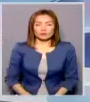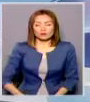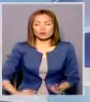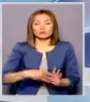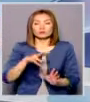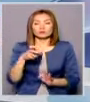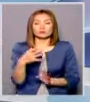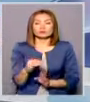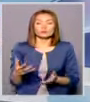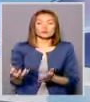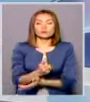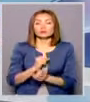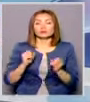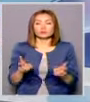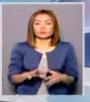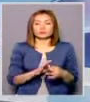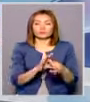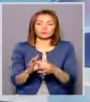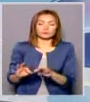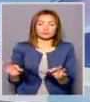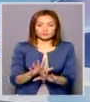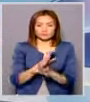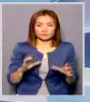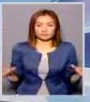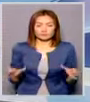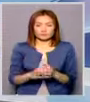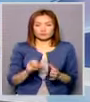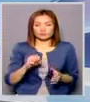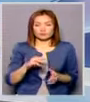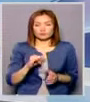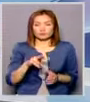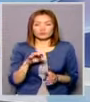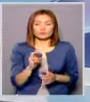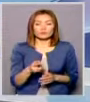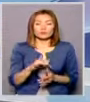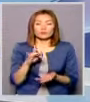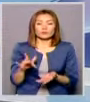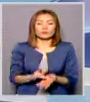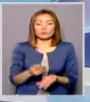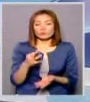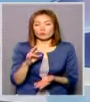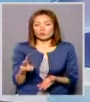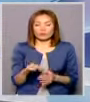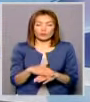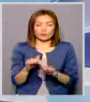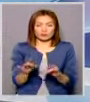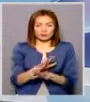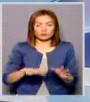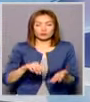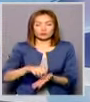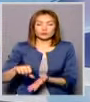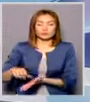9 мамыр женгіз күніне орай татулық вокалды ансамблі әлеуметтік қызмет көрсету орталығында қайырымдылық концертін